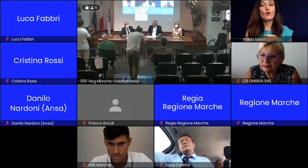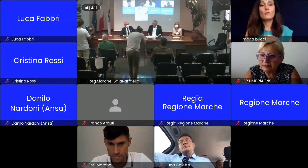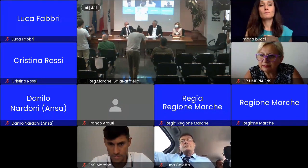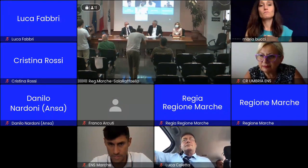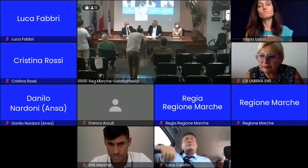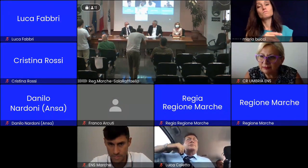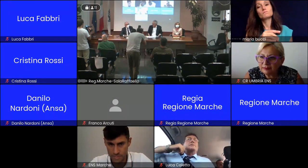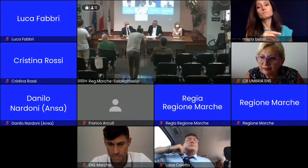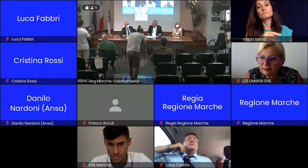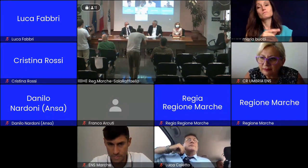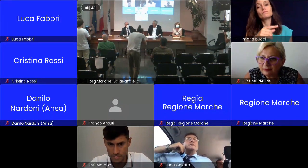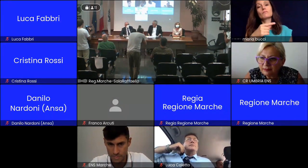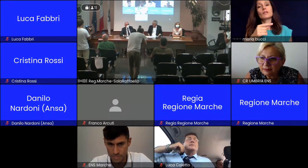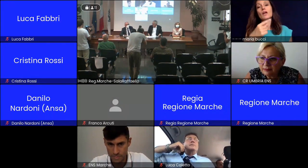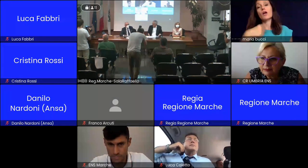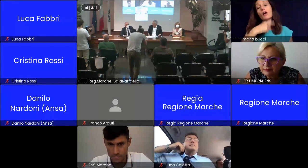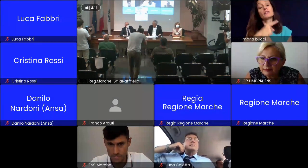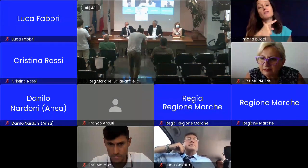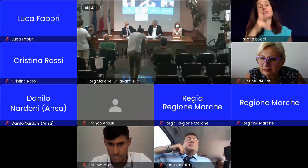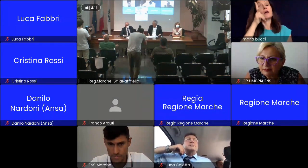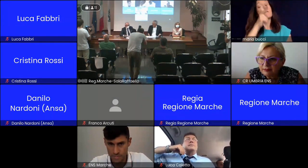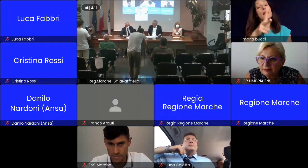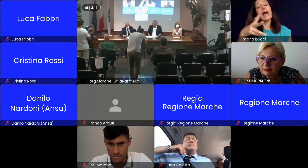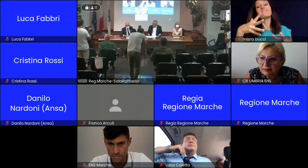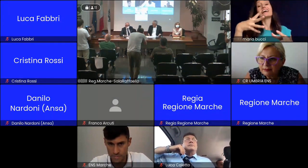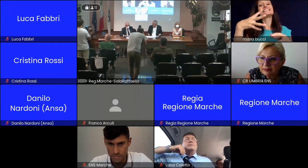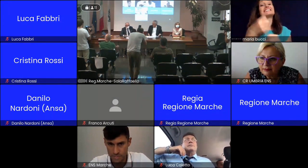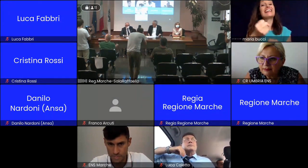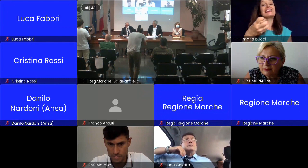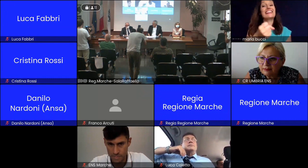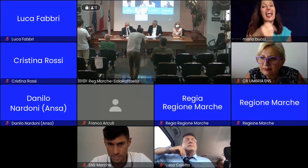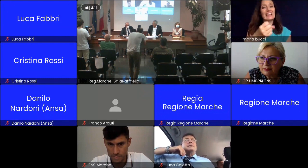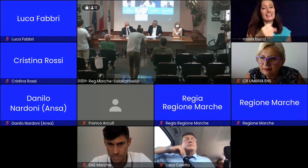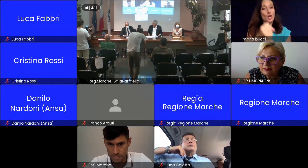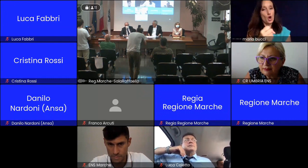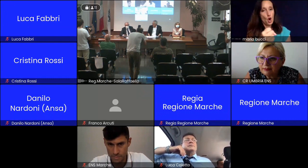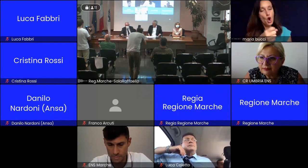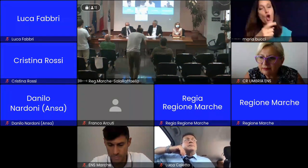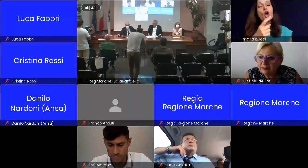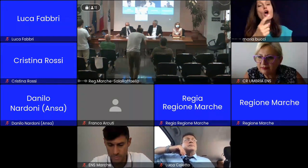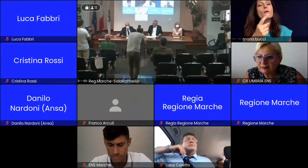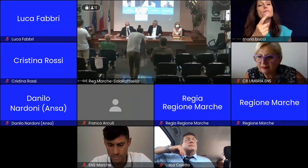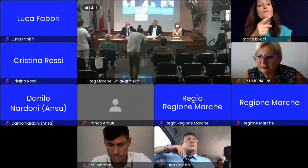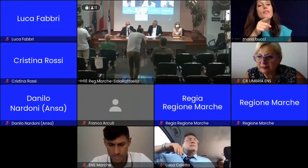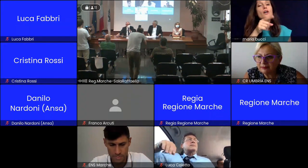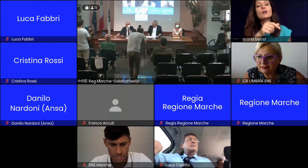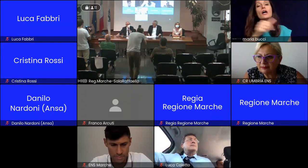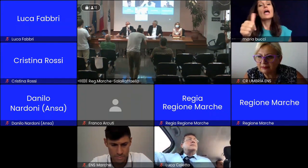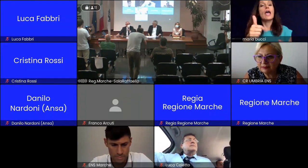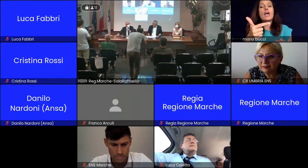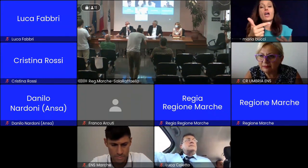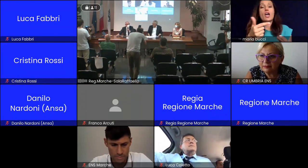essere bravi e sintetici dal rilevare essenzialmente gli aspetti positivi